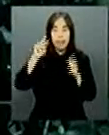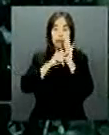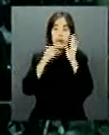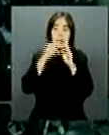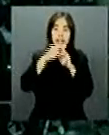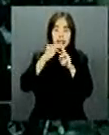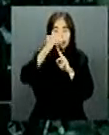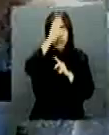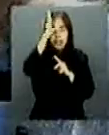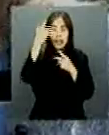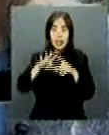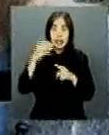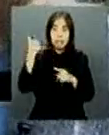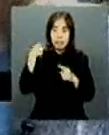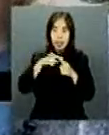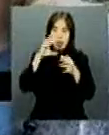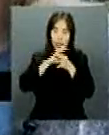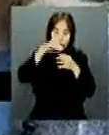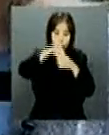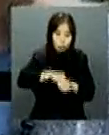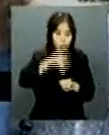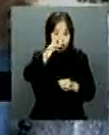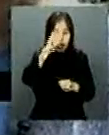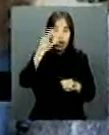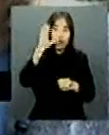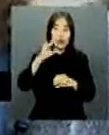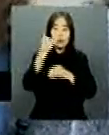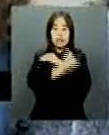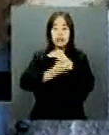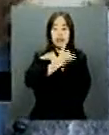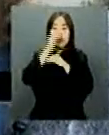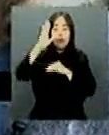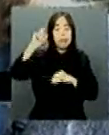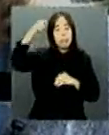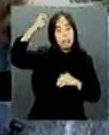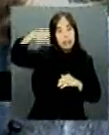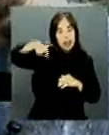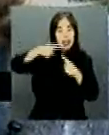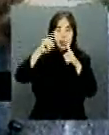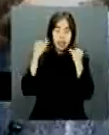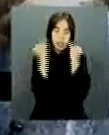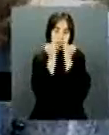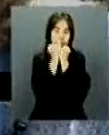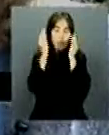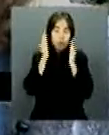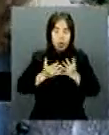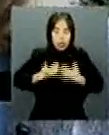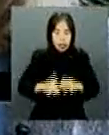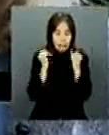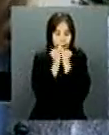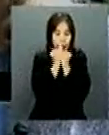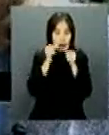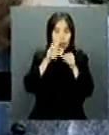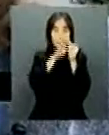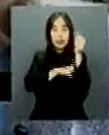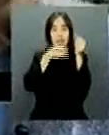องโดยพบว่าอยู่อาศัยในแถบรัฐคชินทางตอนเหนือของพม่าและคุ้นเคยกับคนท้องถิ่นมาเป็นเวลานานเว